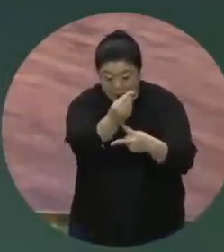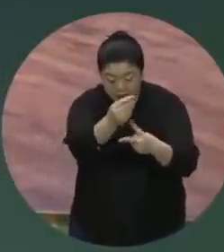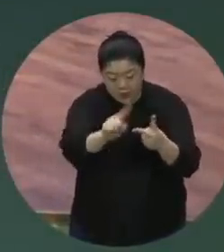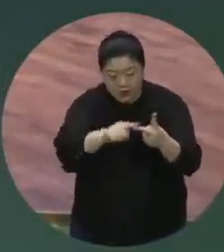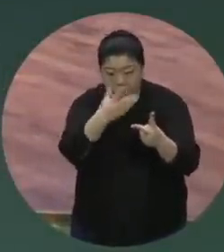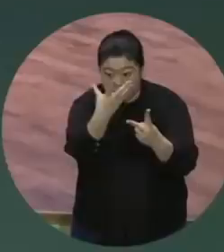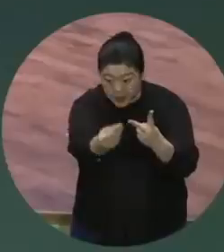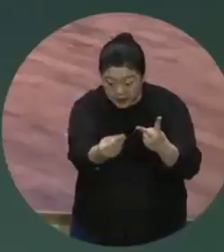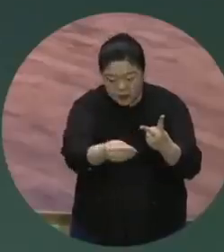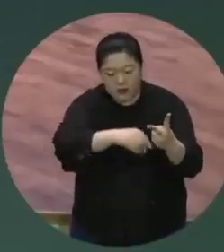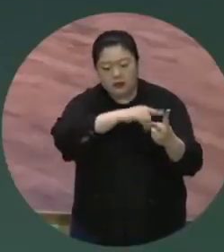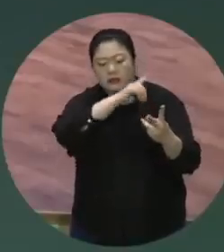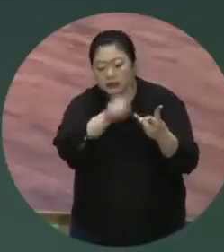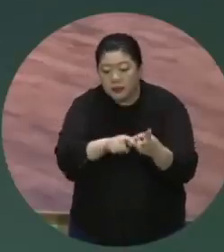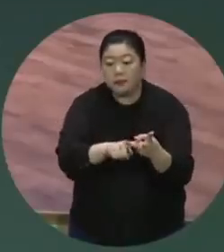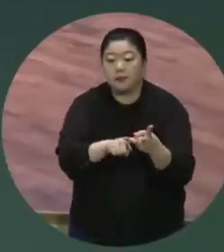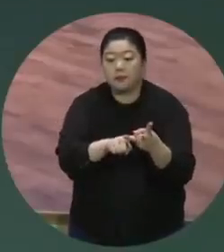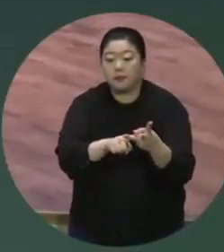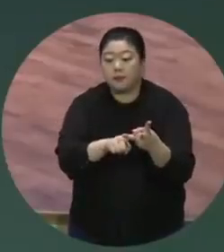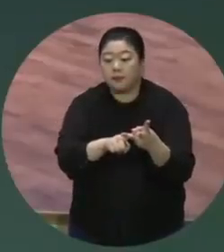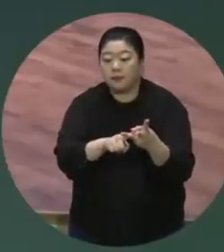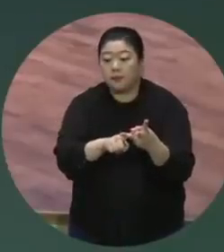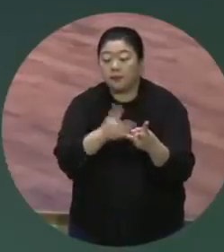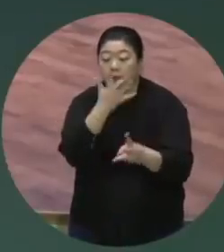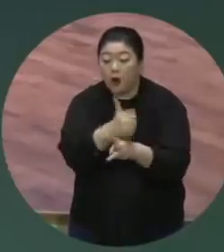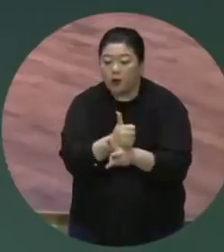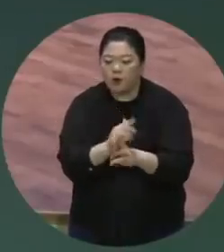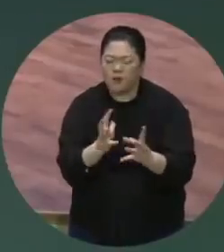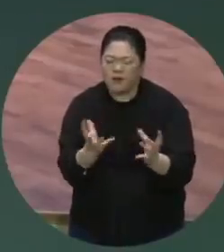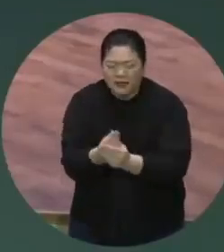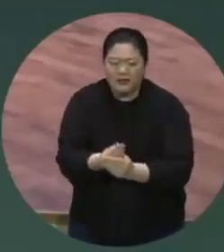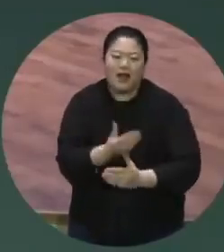됩니까? 어떻게 돼요? 이것이 절대 행복이에요. 응?